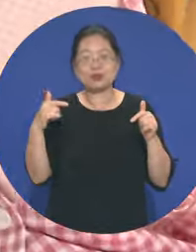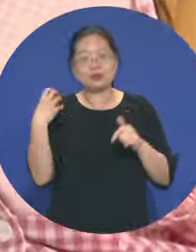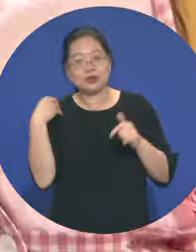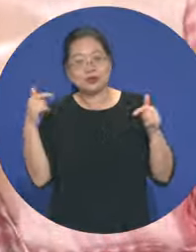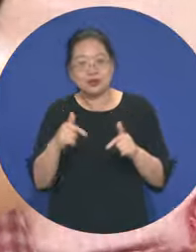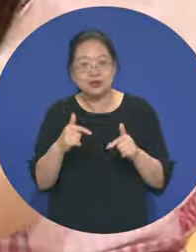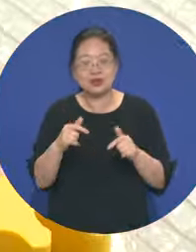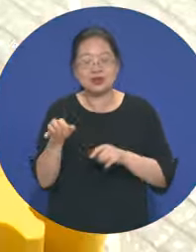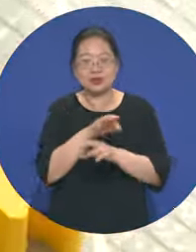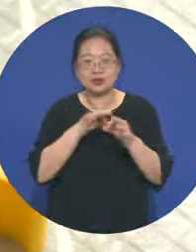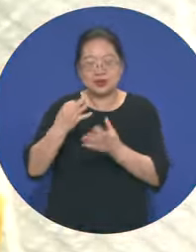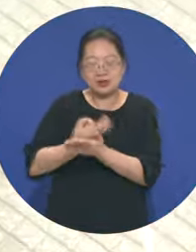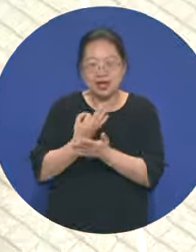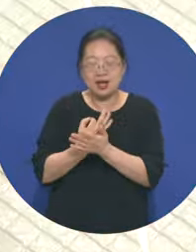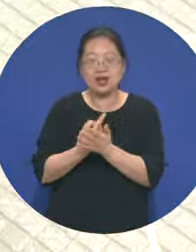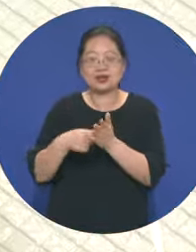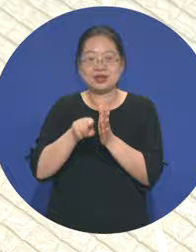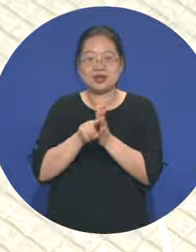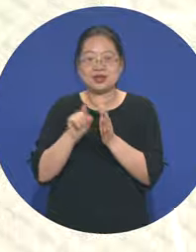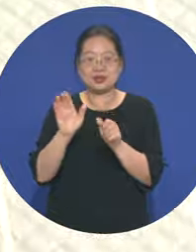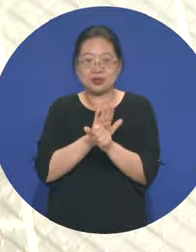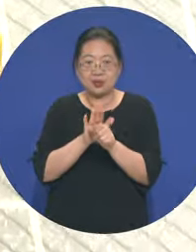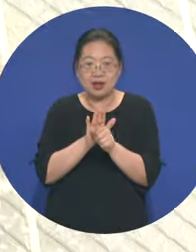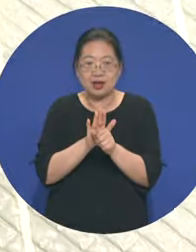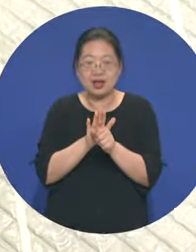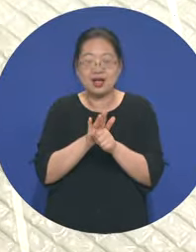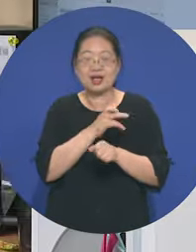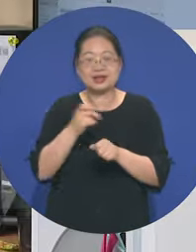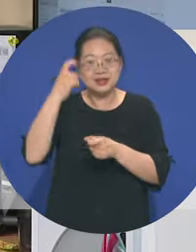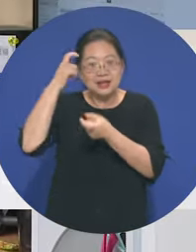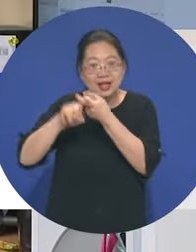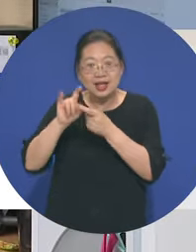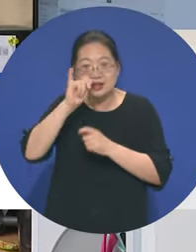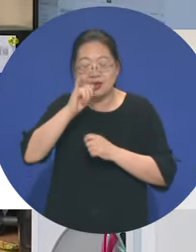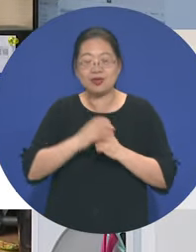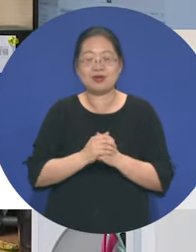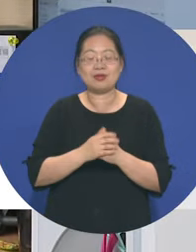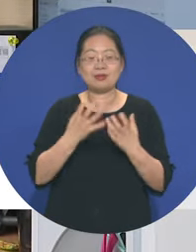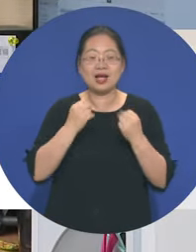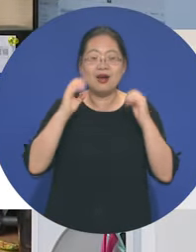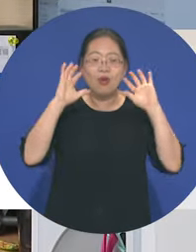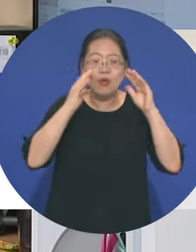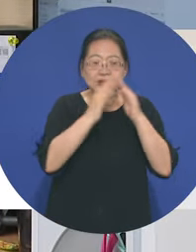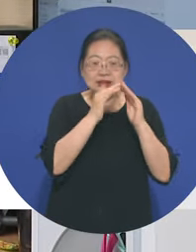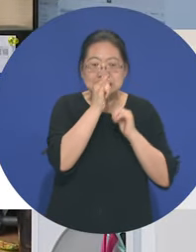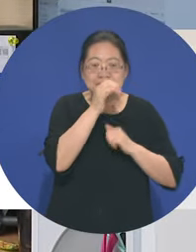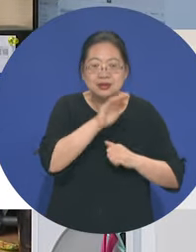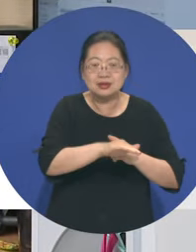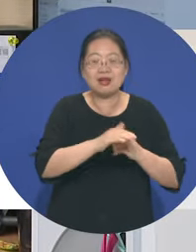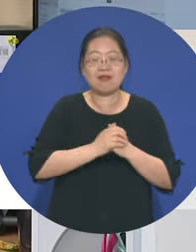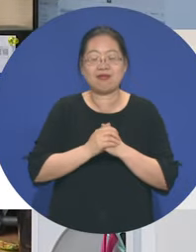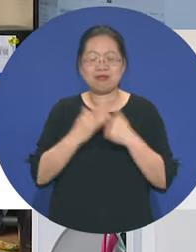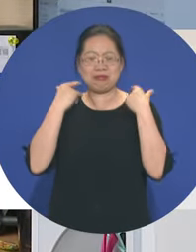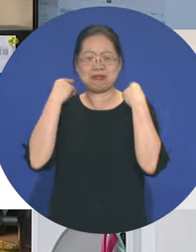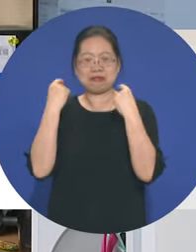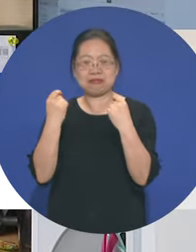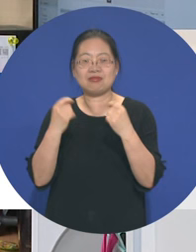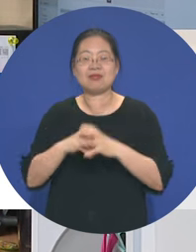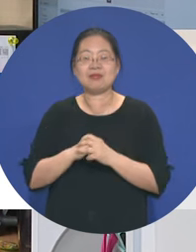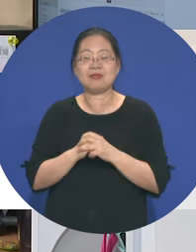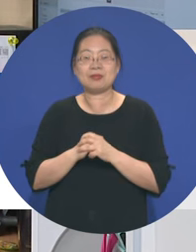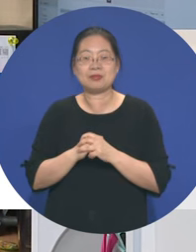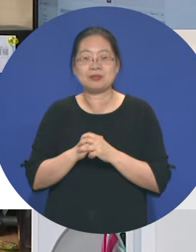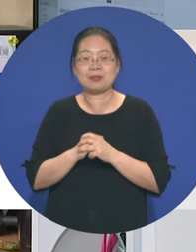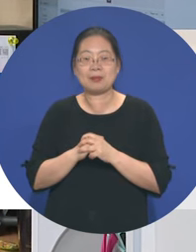위한 돌봄 서비스로 시작부터 큰 홍을 얻고 있습니다 많은 어린이 집이 있음에도 불구하고 여전히